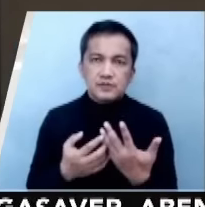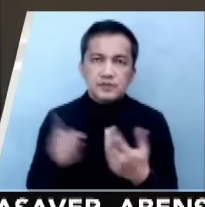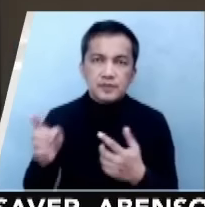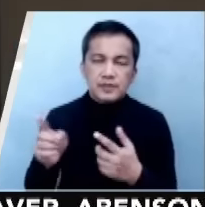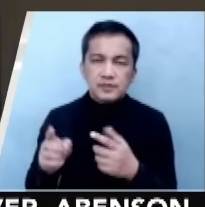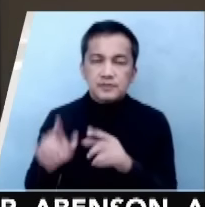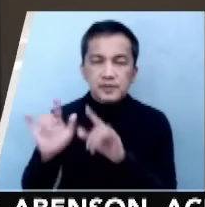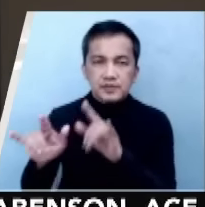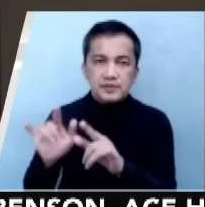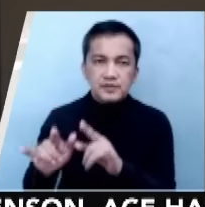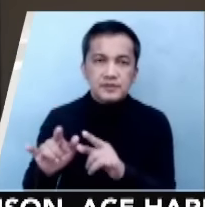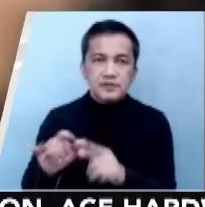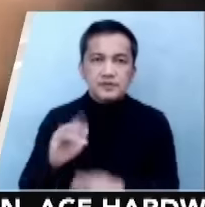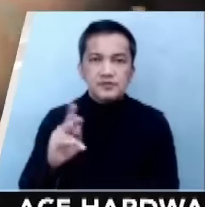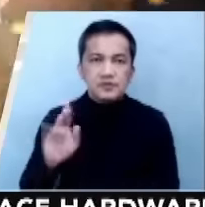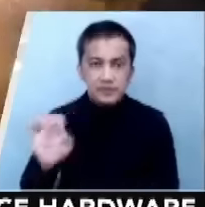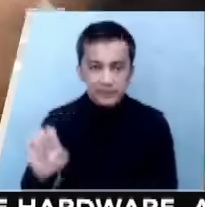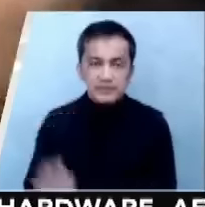ni Julie.